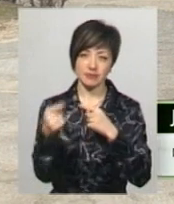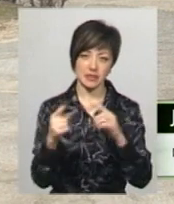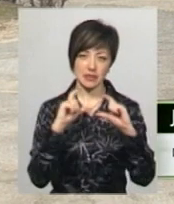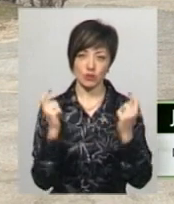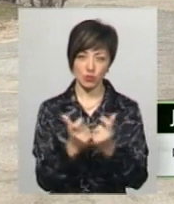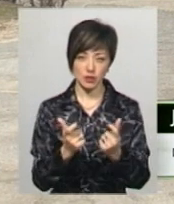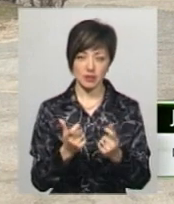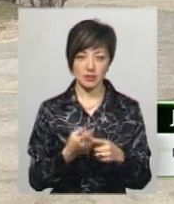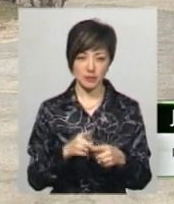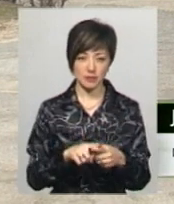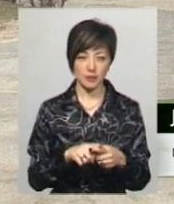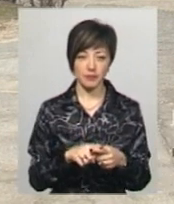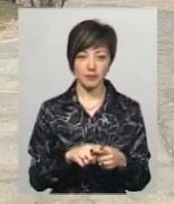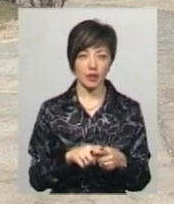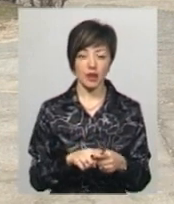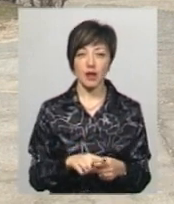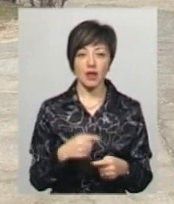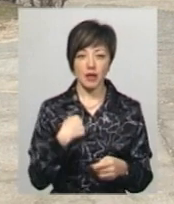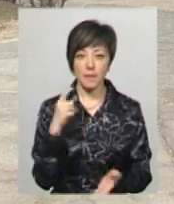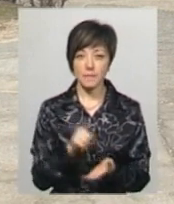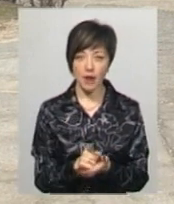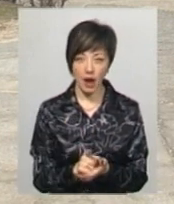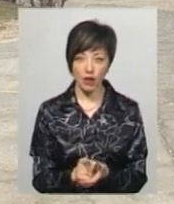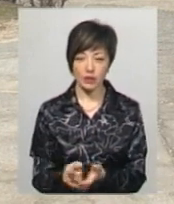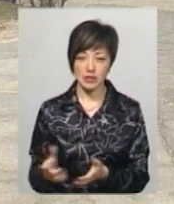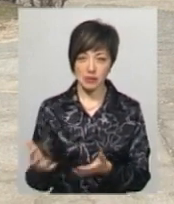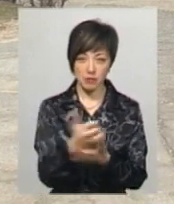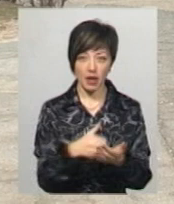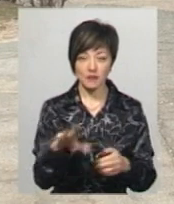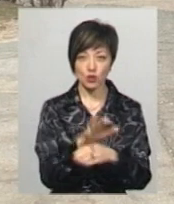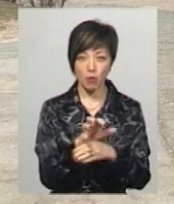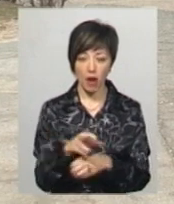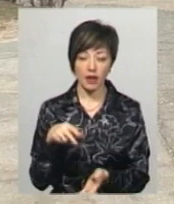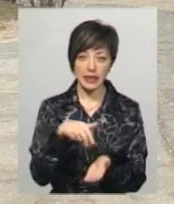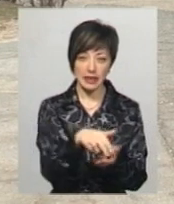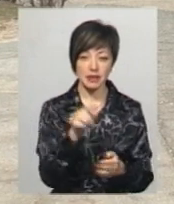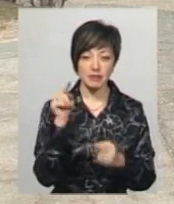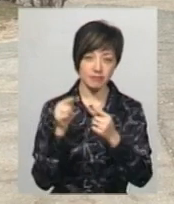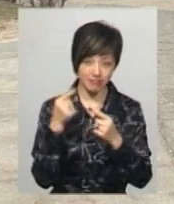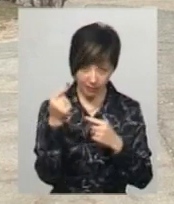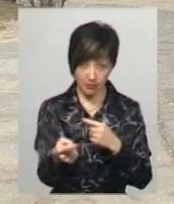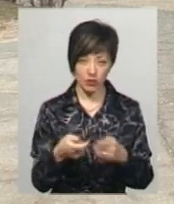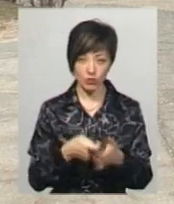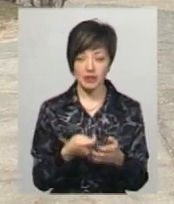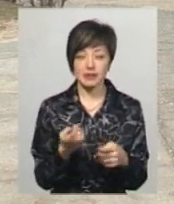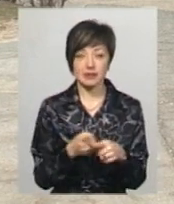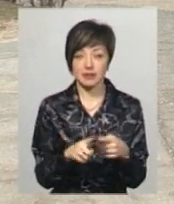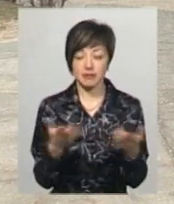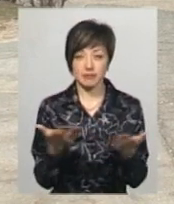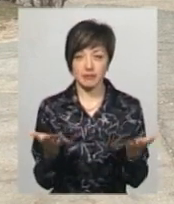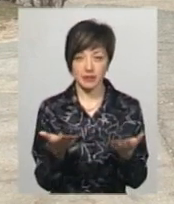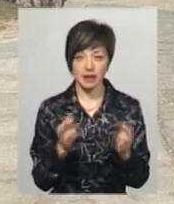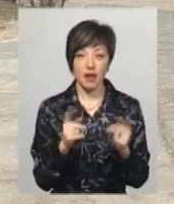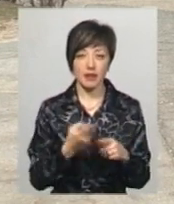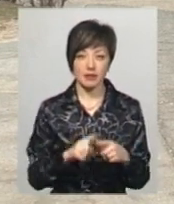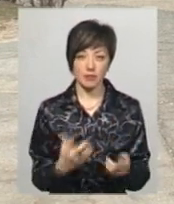За центральним стадіоном. І це я маю зібрати всіх собак, щоб іти туди за стадіон кормити. Це по якому це, як